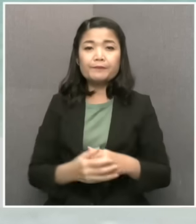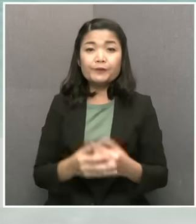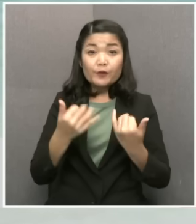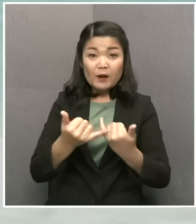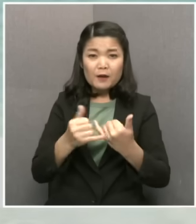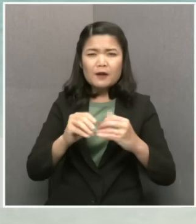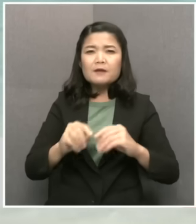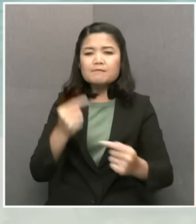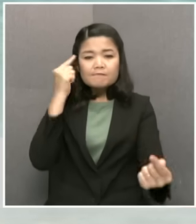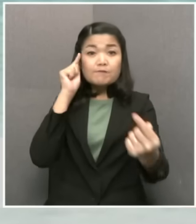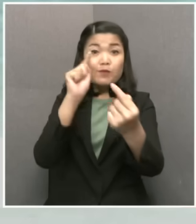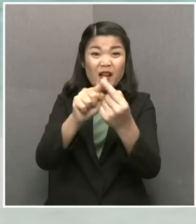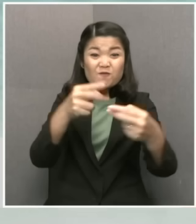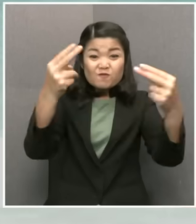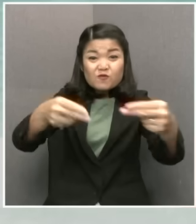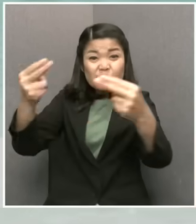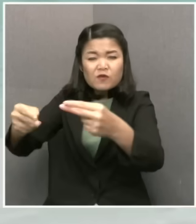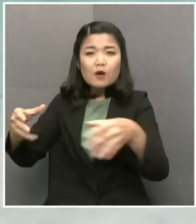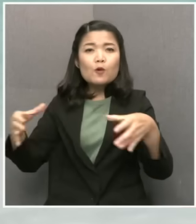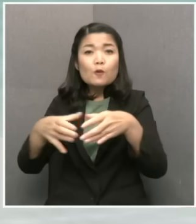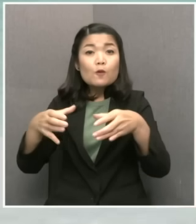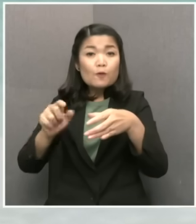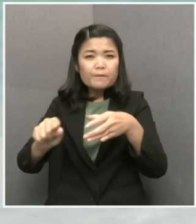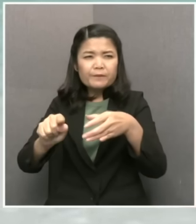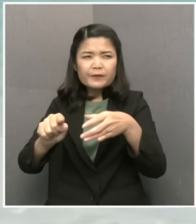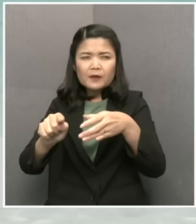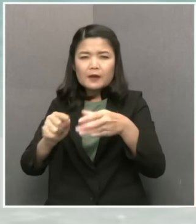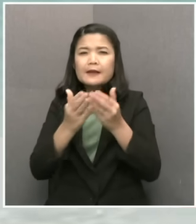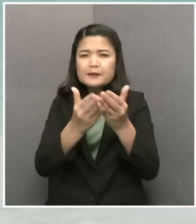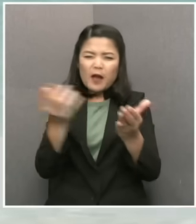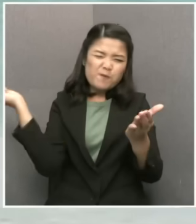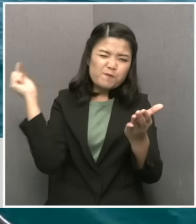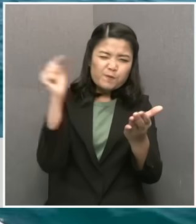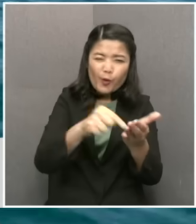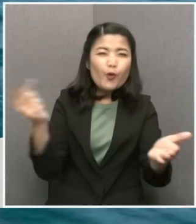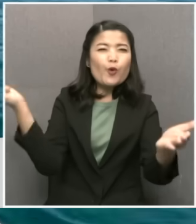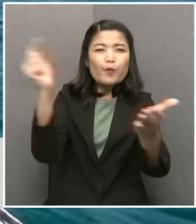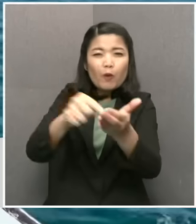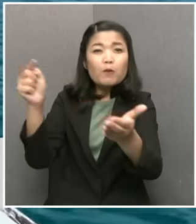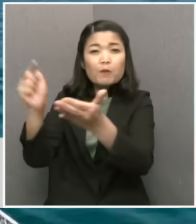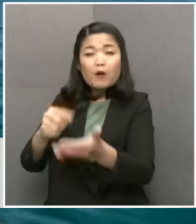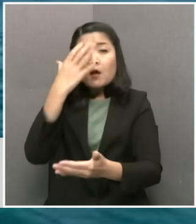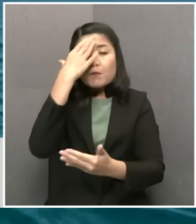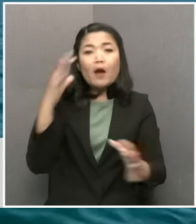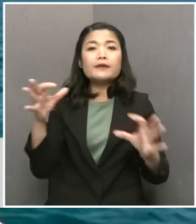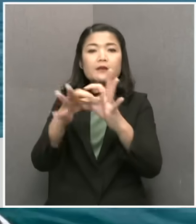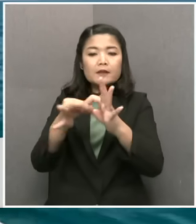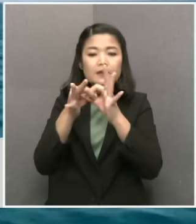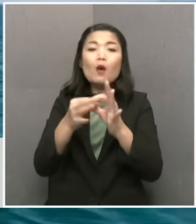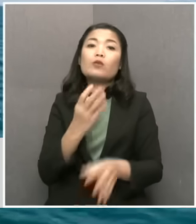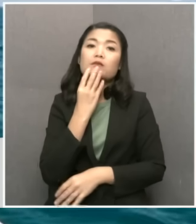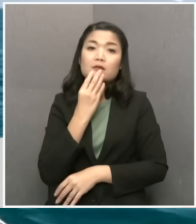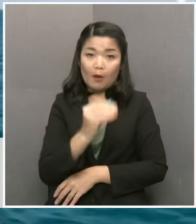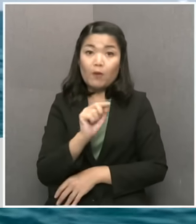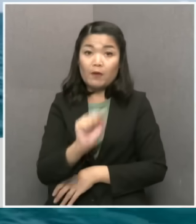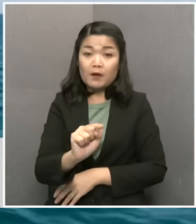มตีจากที่ก่อนหน้านี้กบฏฮูตีได้โจมตีเรือหลายลำที่อ้างว่ามีความเกี่ยวข้องกับอิสราเอลรว